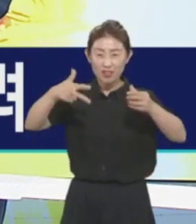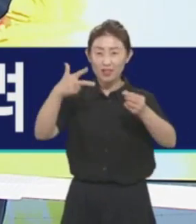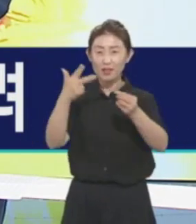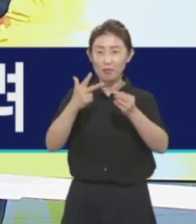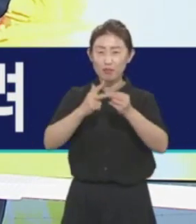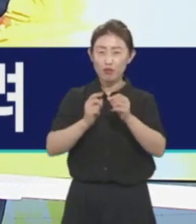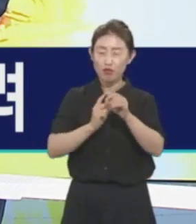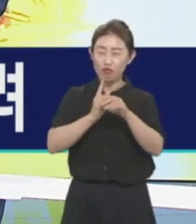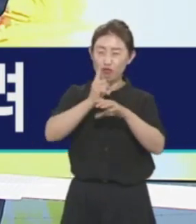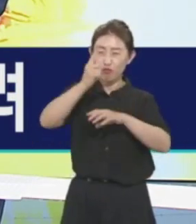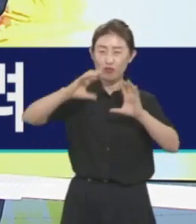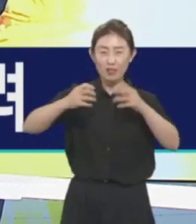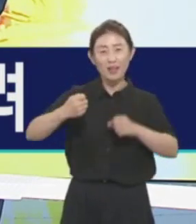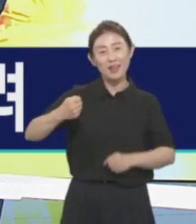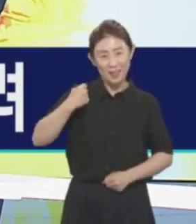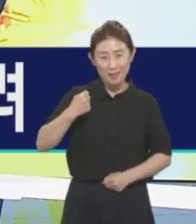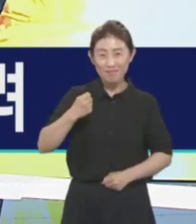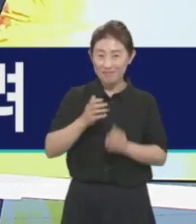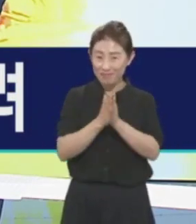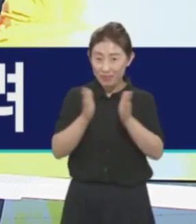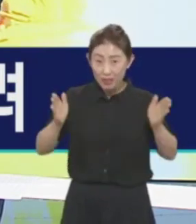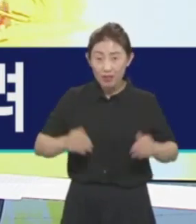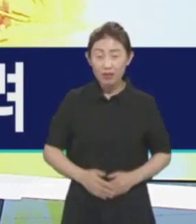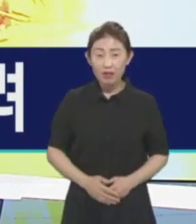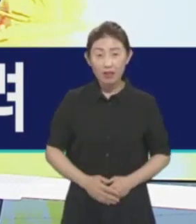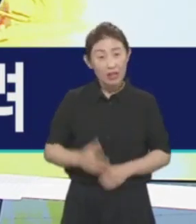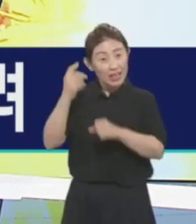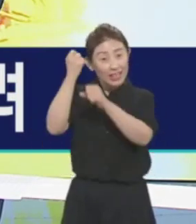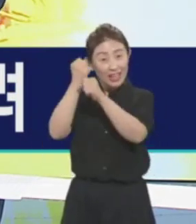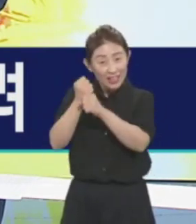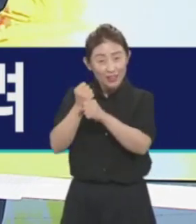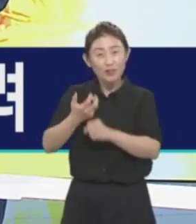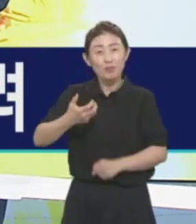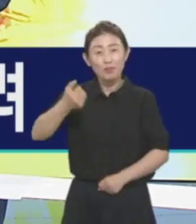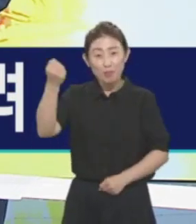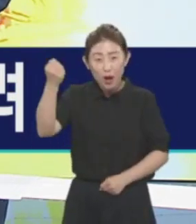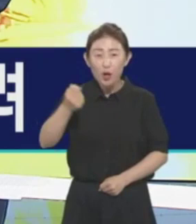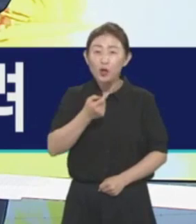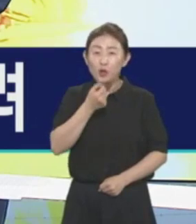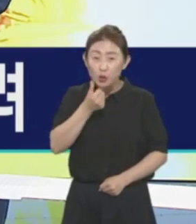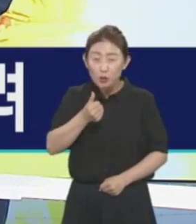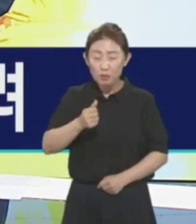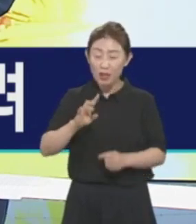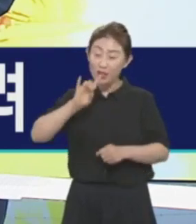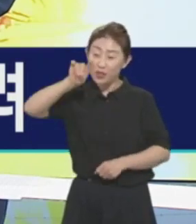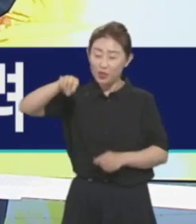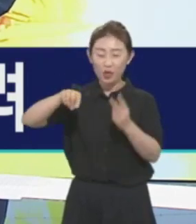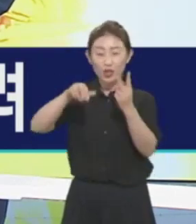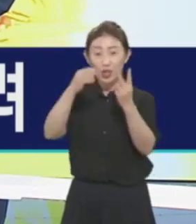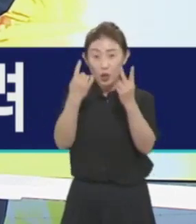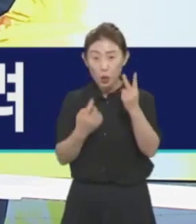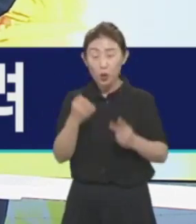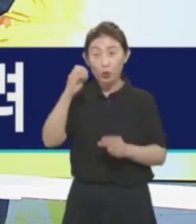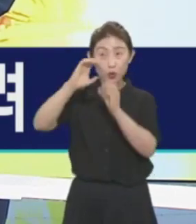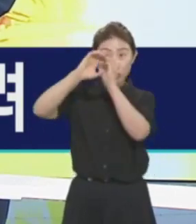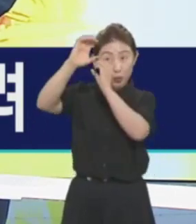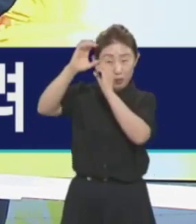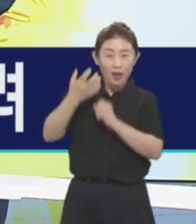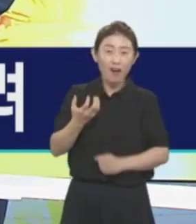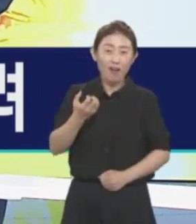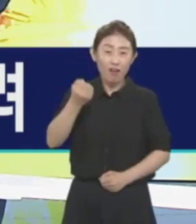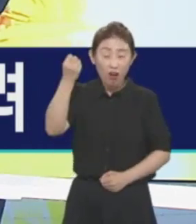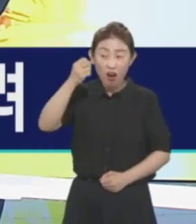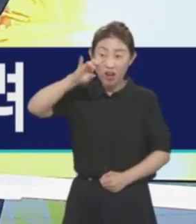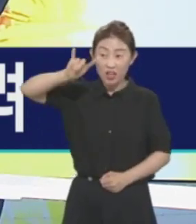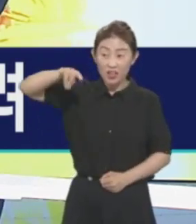세계 7대 우주강국의 반열에 오르게 됐습니다. 카이스트의 차세대 소형 위성 2호와 천문연구원의 도요셋이